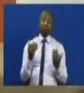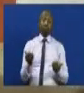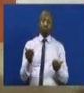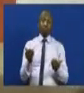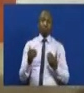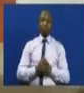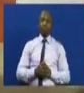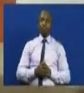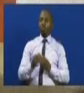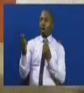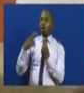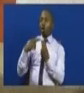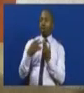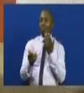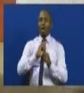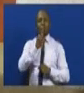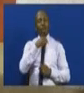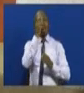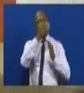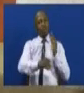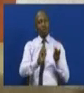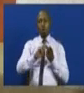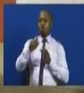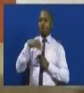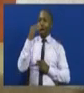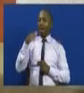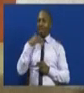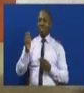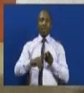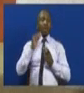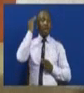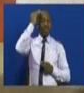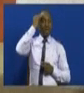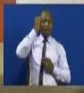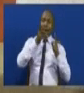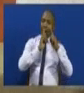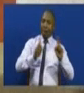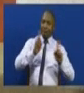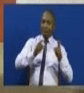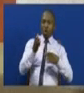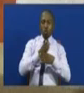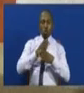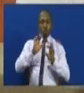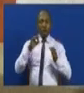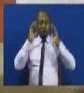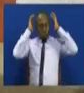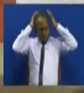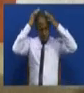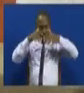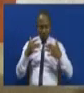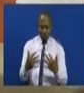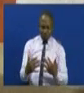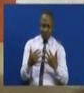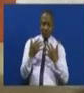Pengine Dr. Otieno, tumalizia na swali la mwisho. Ziko hadithi na dhana mbalimbali kuhusu masuala ya kujifukiza. Wengine wakisema